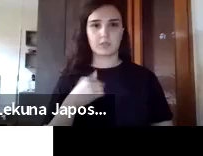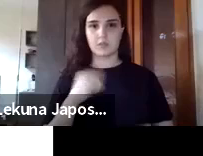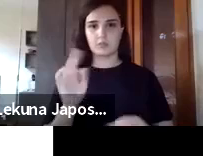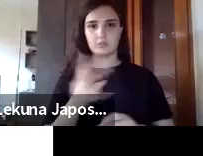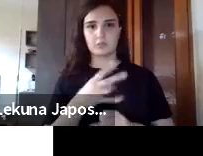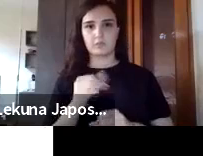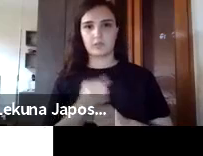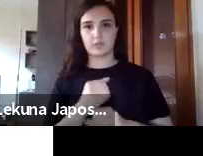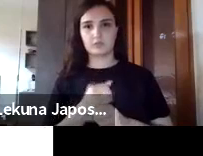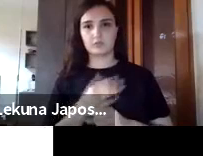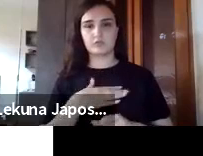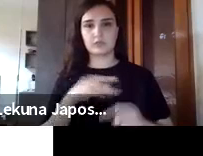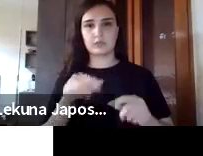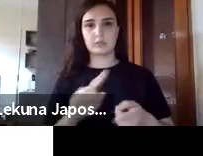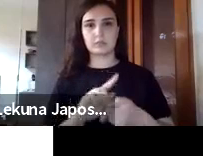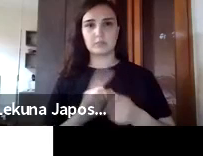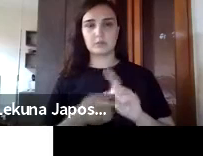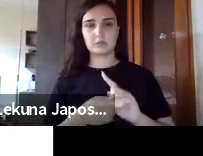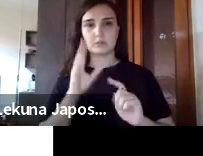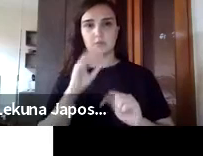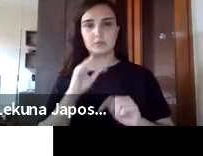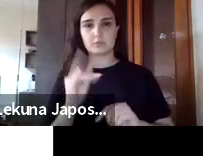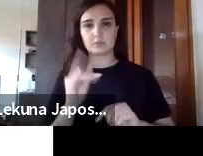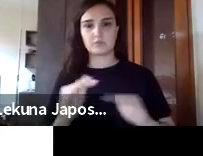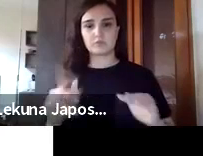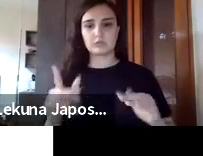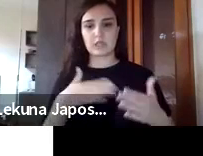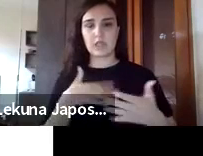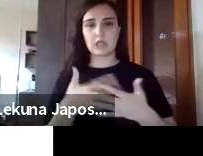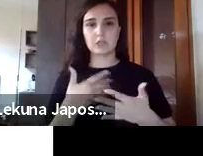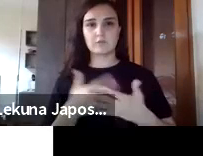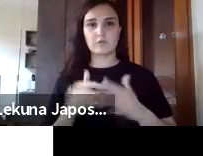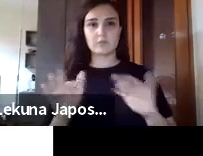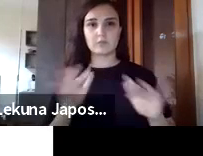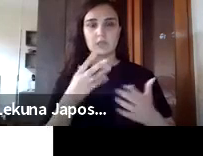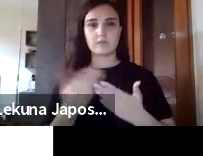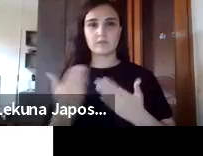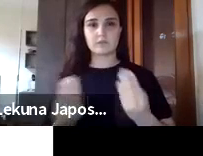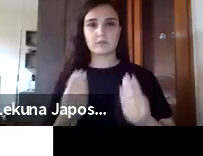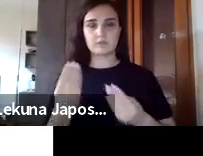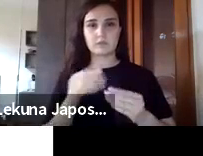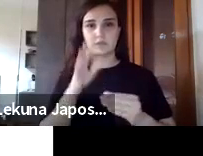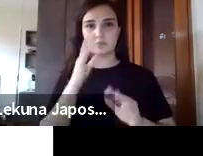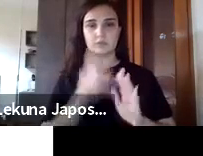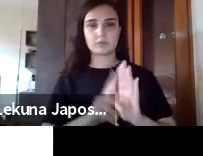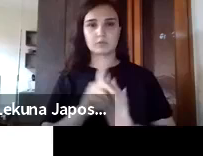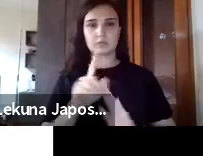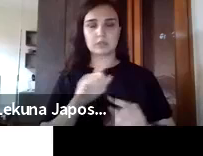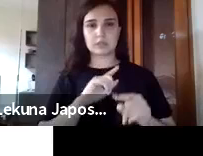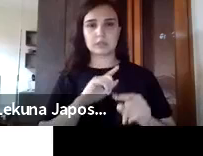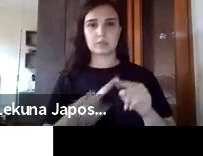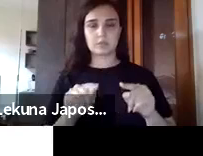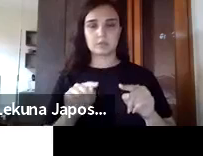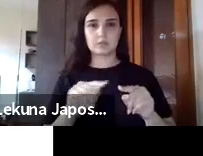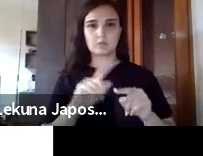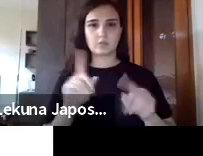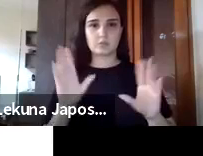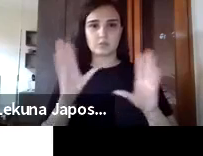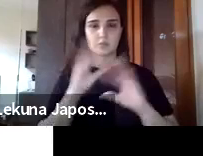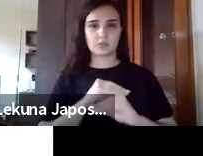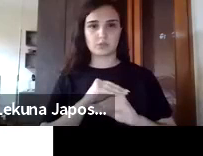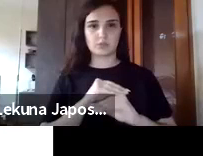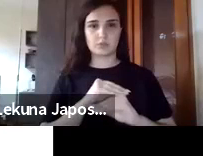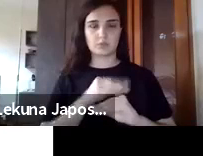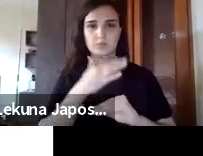და ჩვენთან პირიქით არის, შესაძლოა ბავშვი რაღაცა აქტივობით არის ან თავისთვის თამაშობს, ამ დროს იწყებს მშობელი სწრაფად რომ მოასწროს რაც